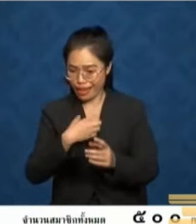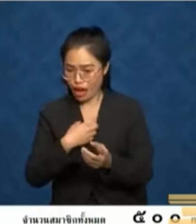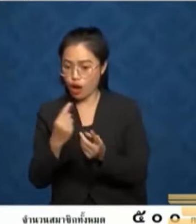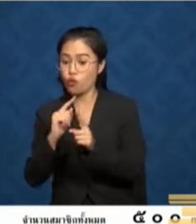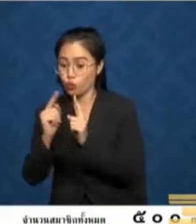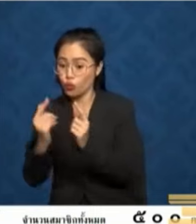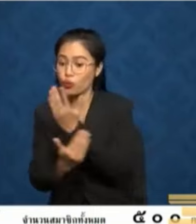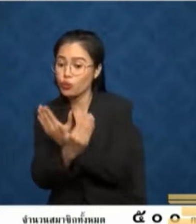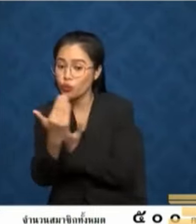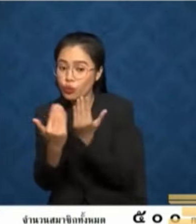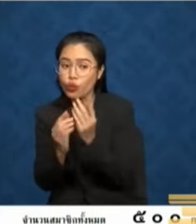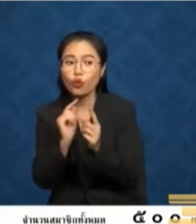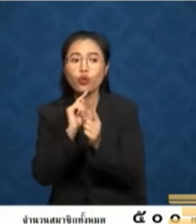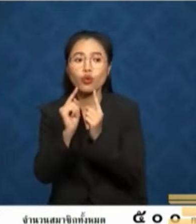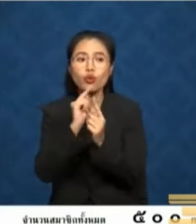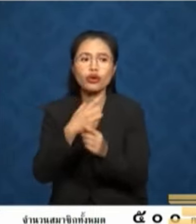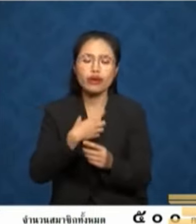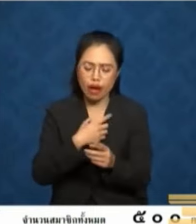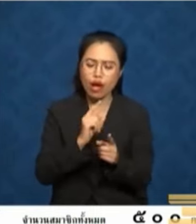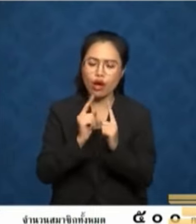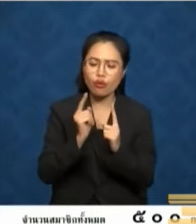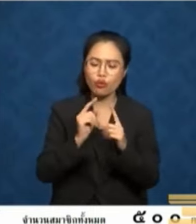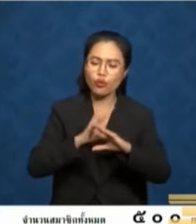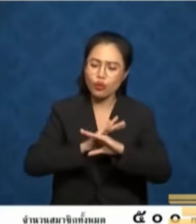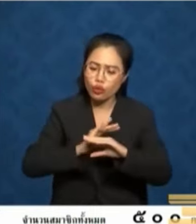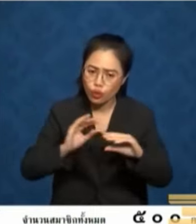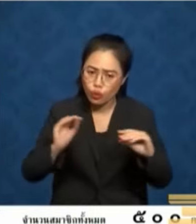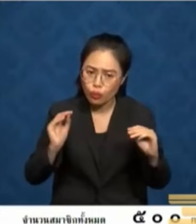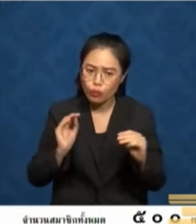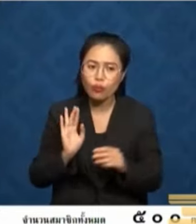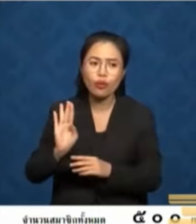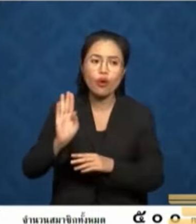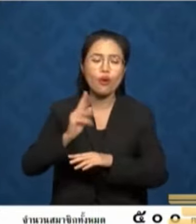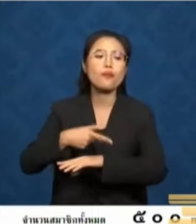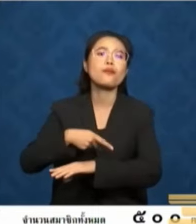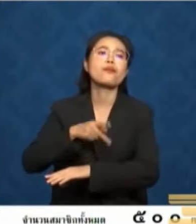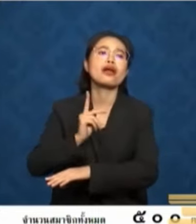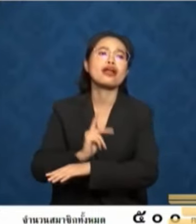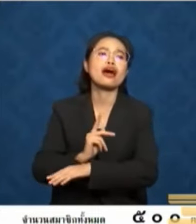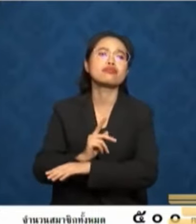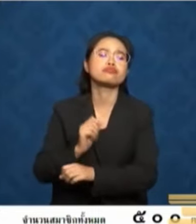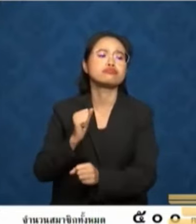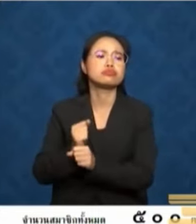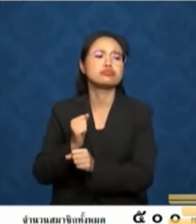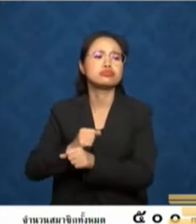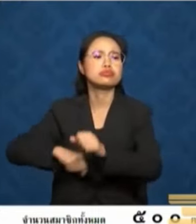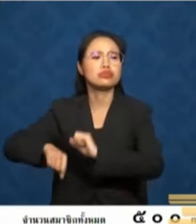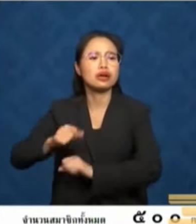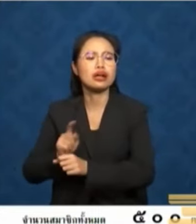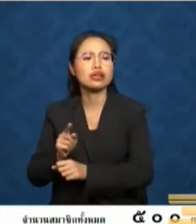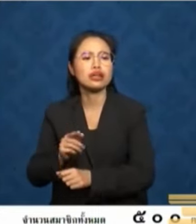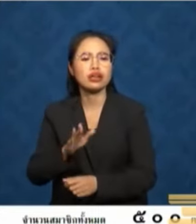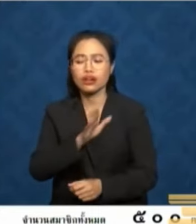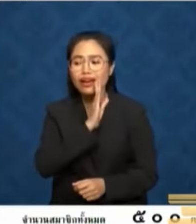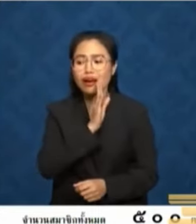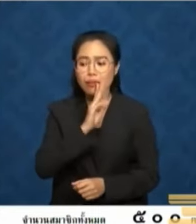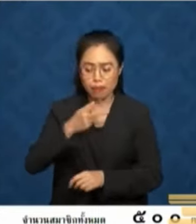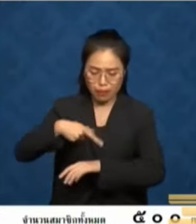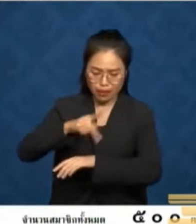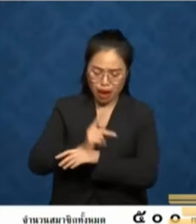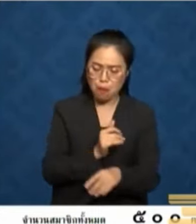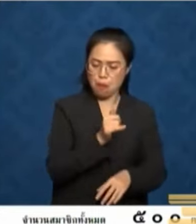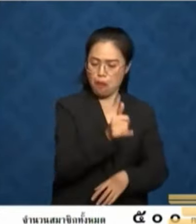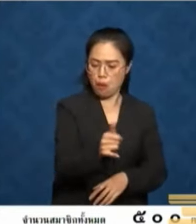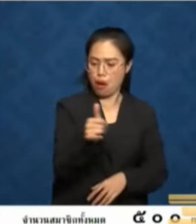อยากให้บรรยากาศอย่างนี้เนี่ยของท่านประธานเนี่ยทำไปเพราะไม่อย่างนั้นเดี๋ยวท่านประธานก็จะไปองค์กรนู้นไปองค์กร